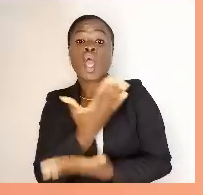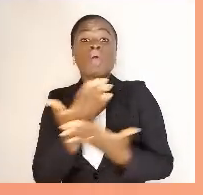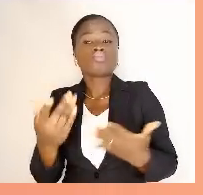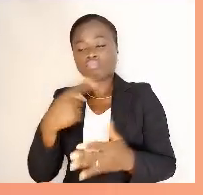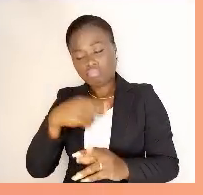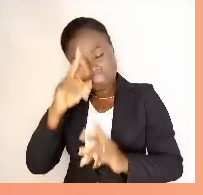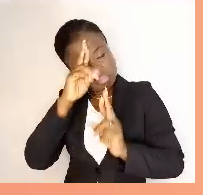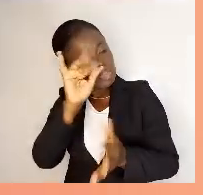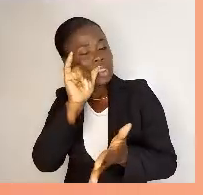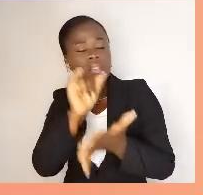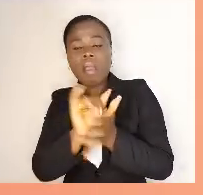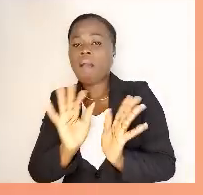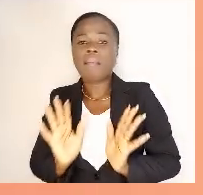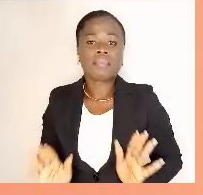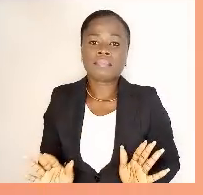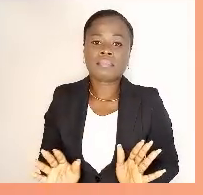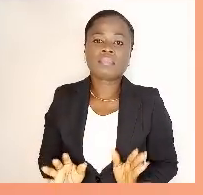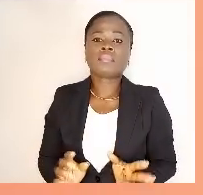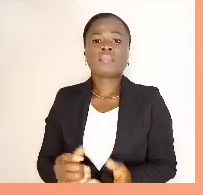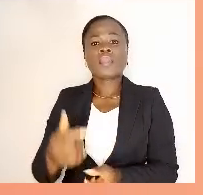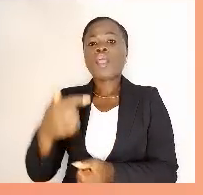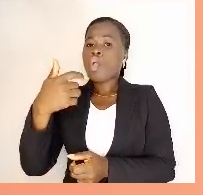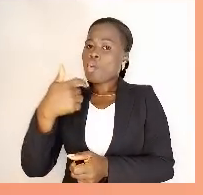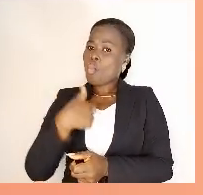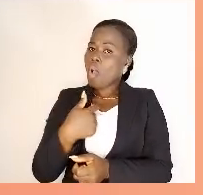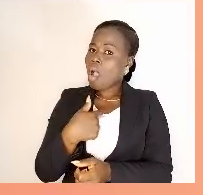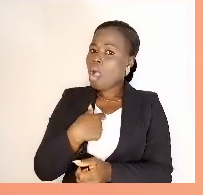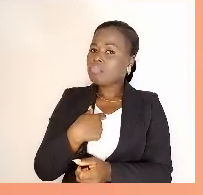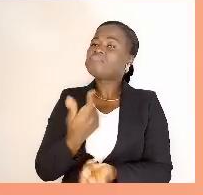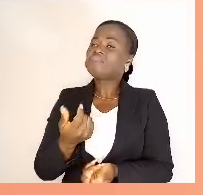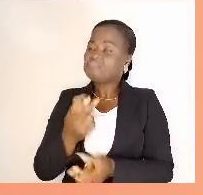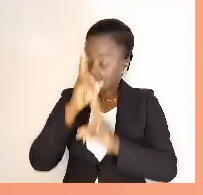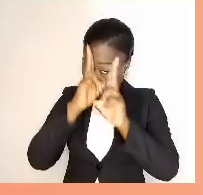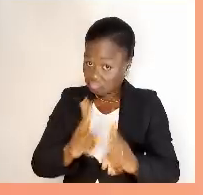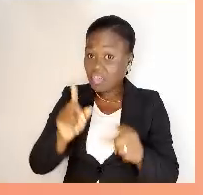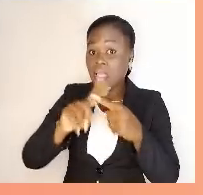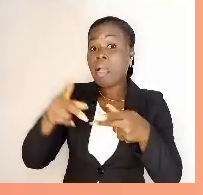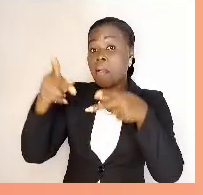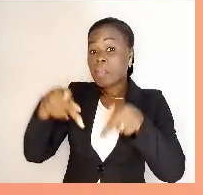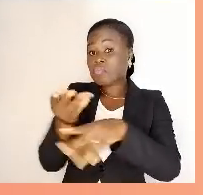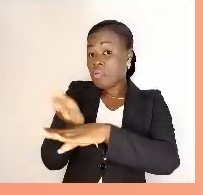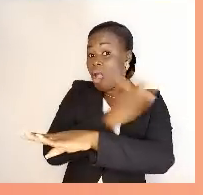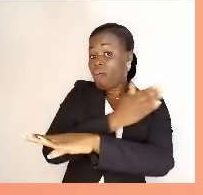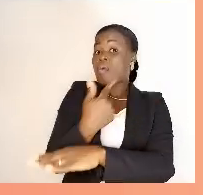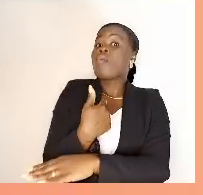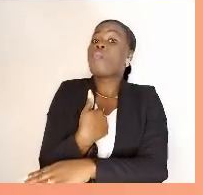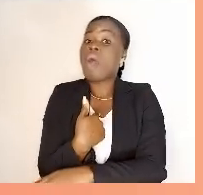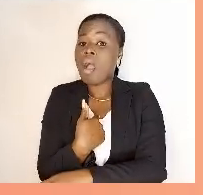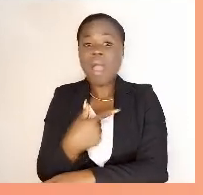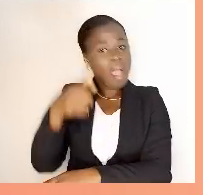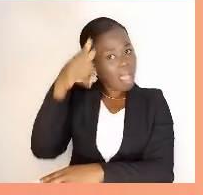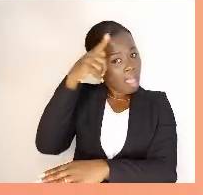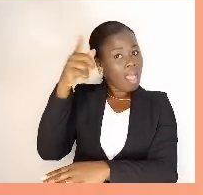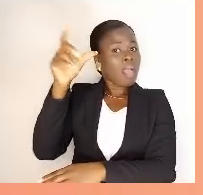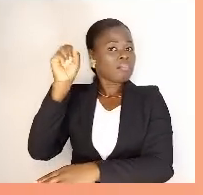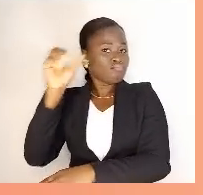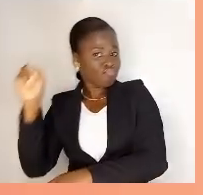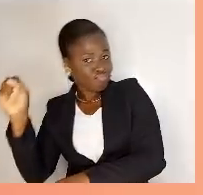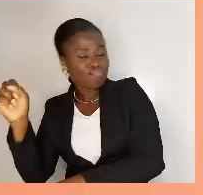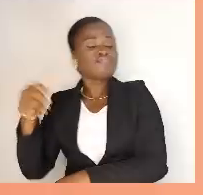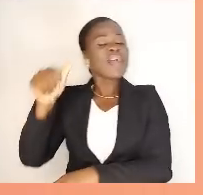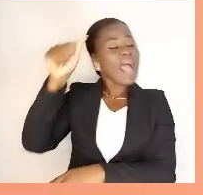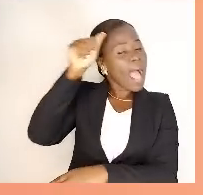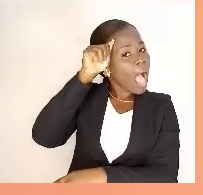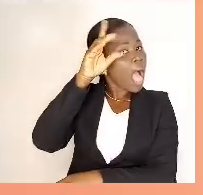et ma parole. Je rends ici un hommage à mes prédécesseurs, les présidents Léopold